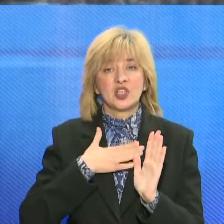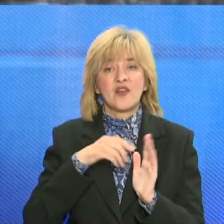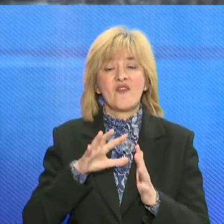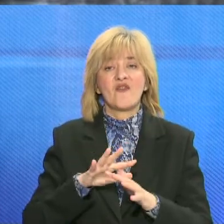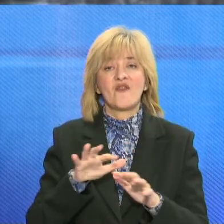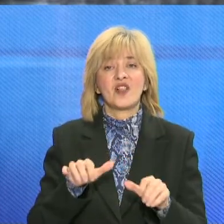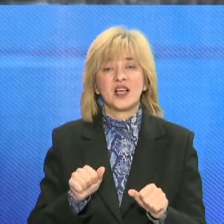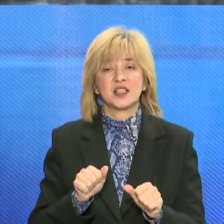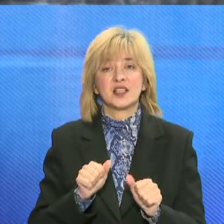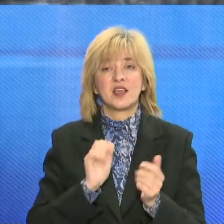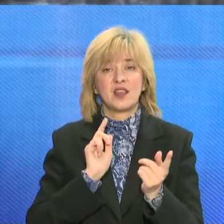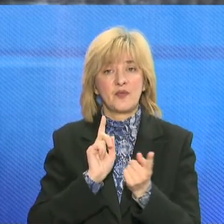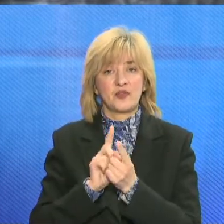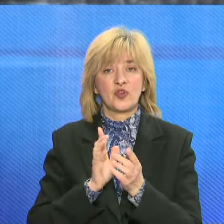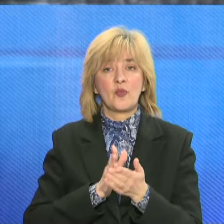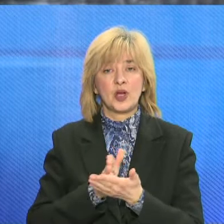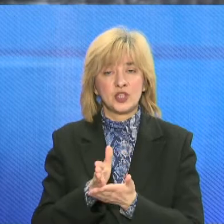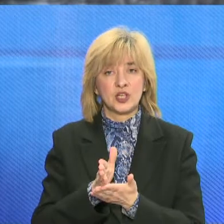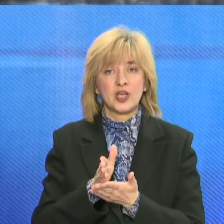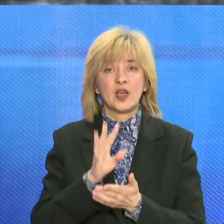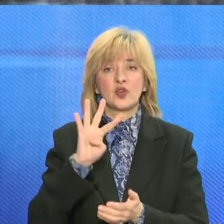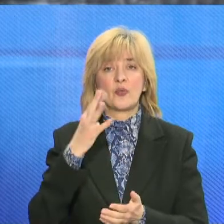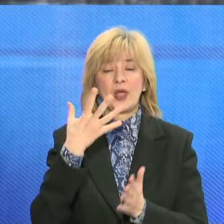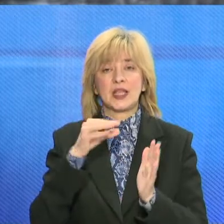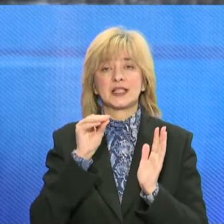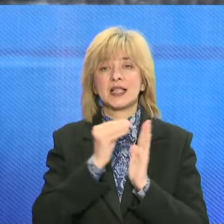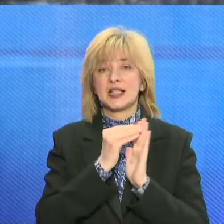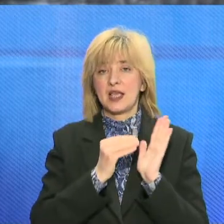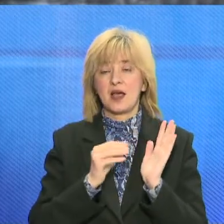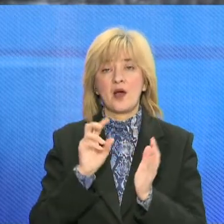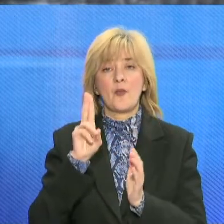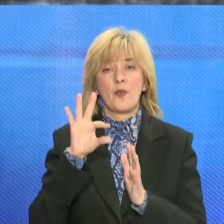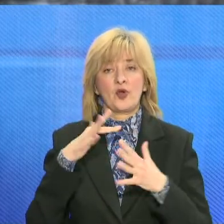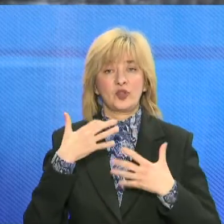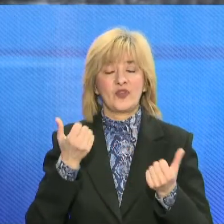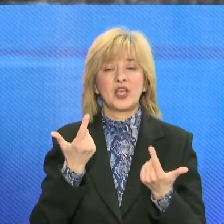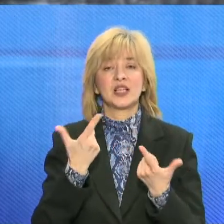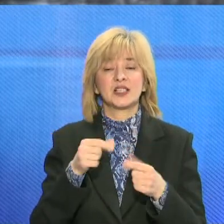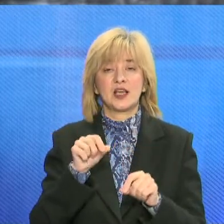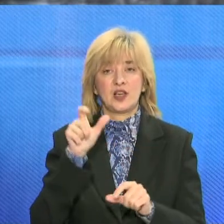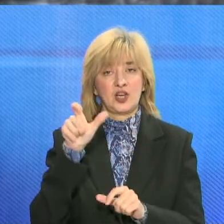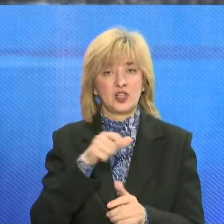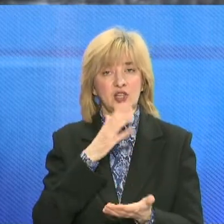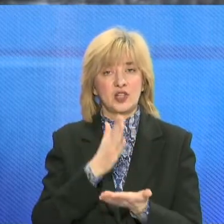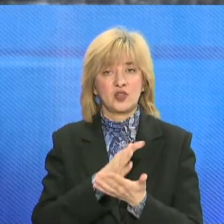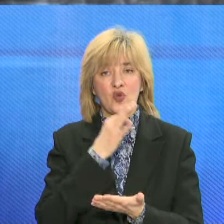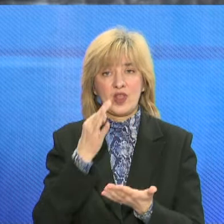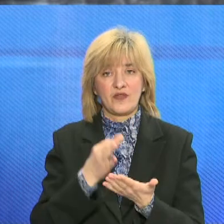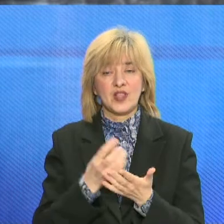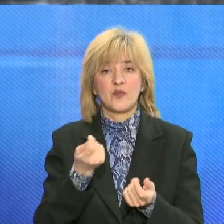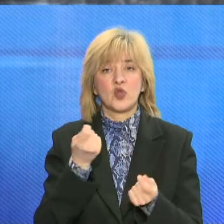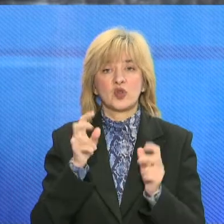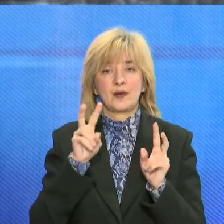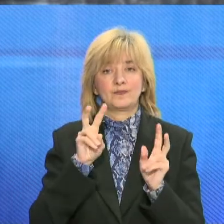гражданам, 45-я статья, известная по здоровью, где гражданин несет ответственность, немножко поменяли формулировку, вот эта статья везде